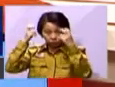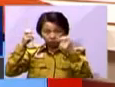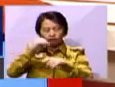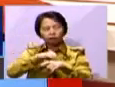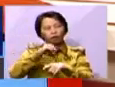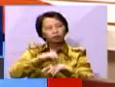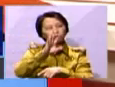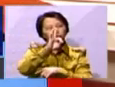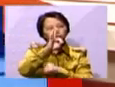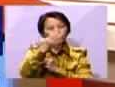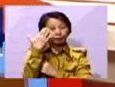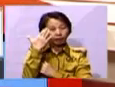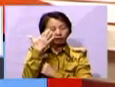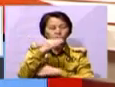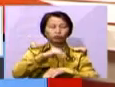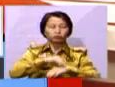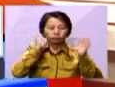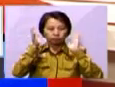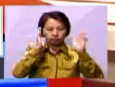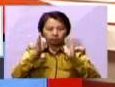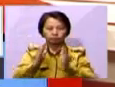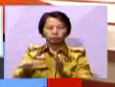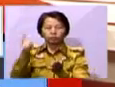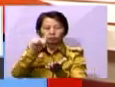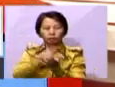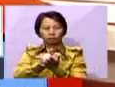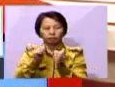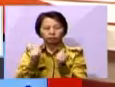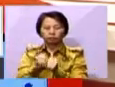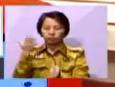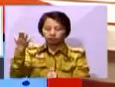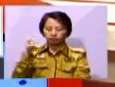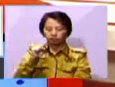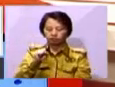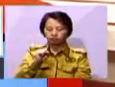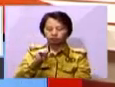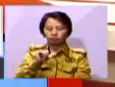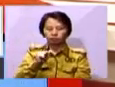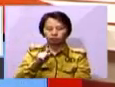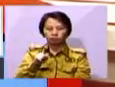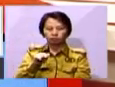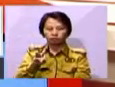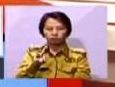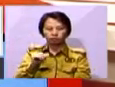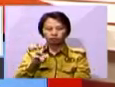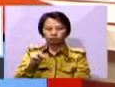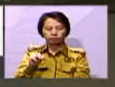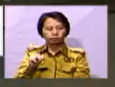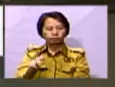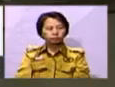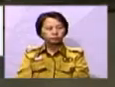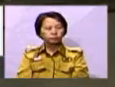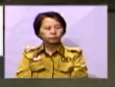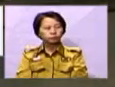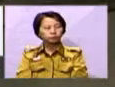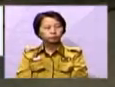kira-kira 9 pagi waktu Malaysia. Dan untuk laporannya bersama Syazwan Naim Nur Nurazmi.